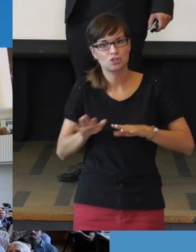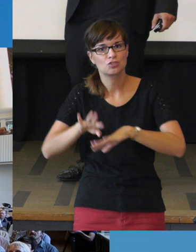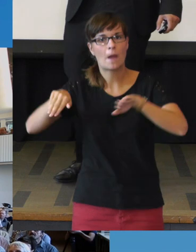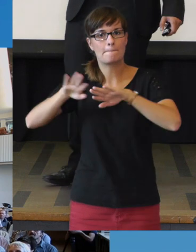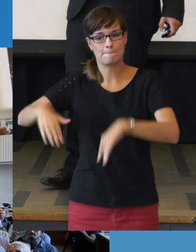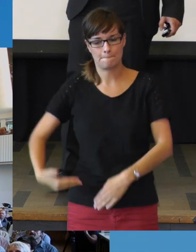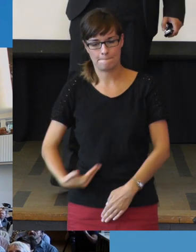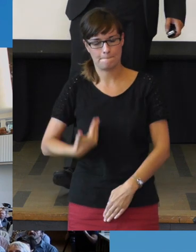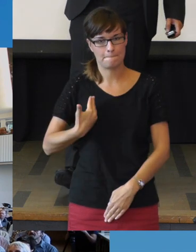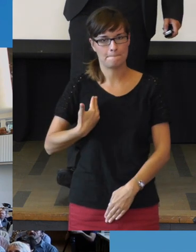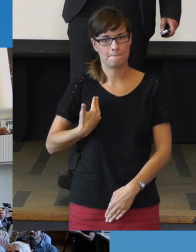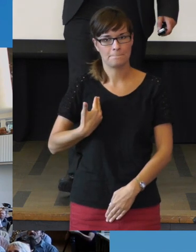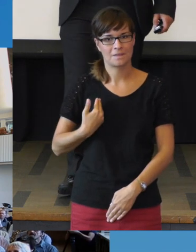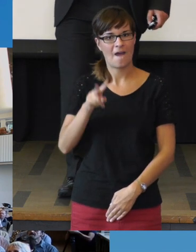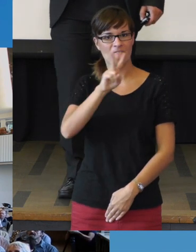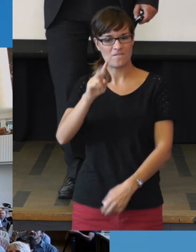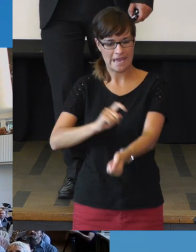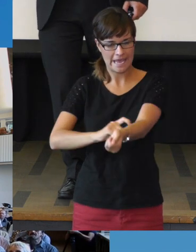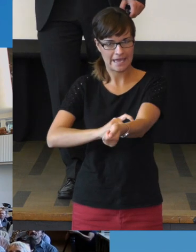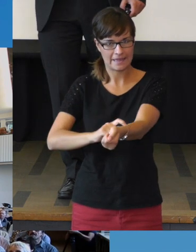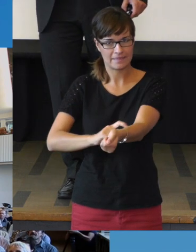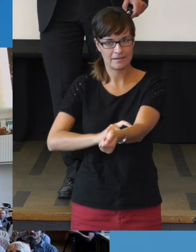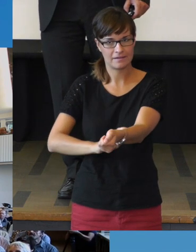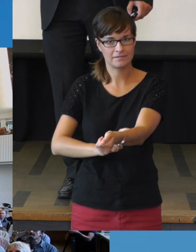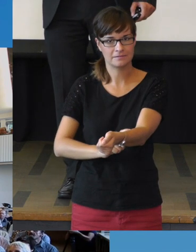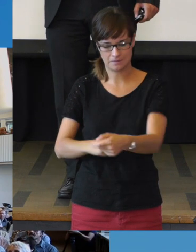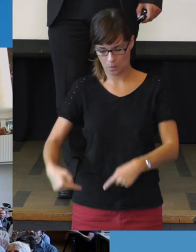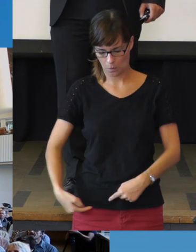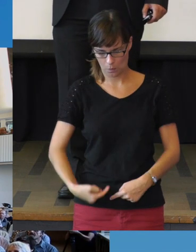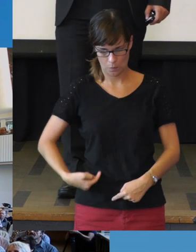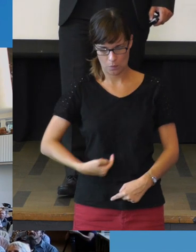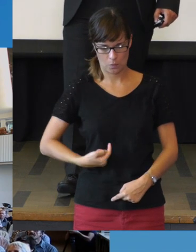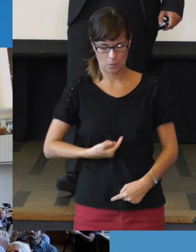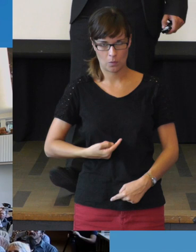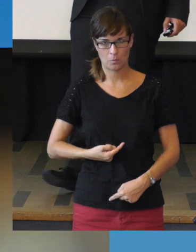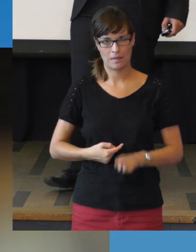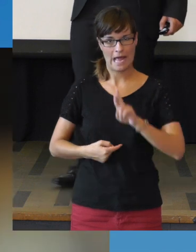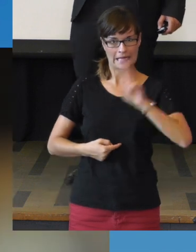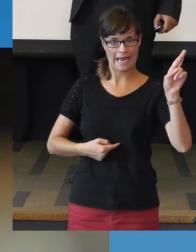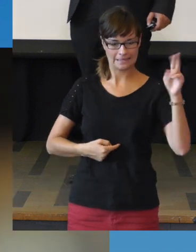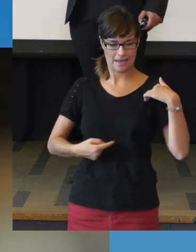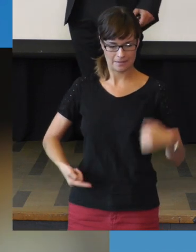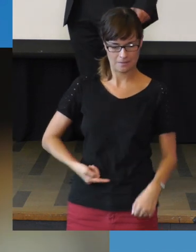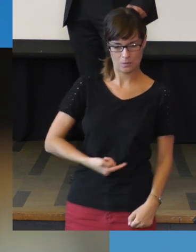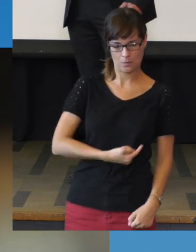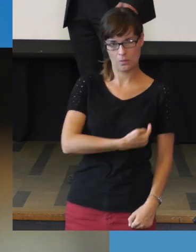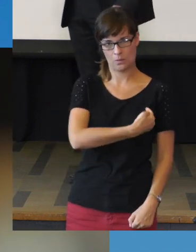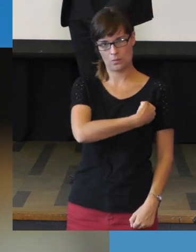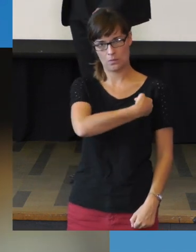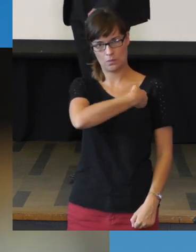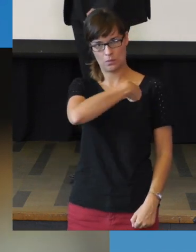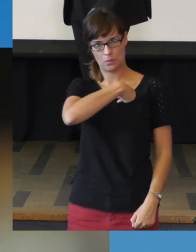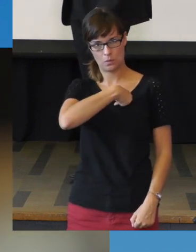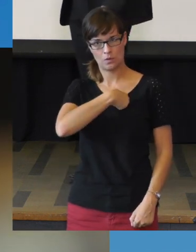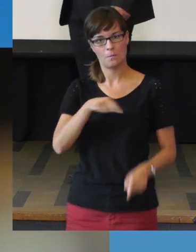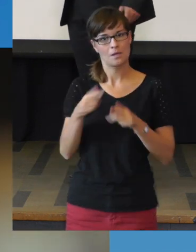wird über eine Vene ein Herzkatheter bis in das rechte Herz und die Lungenstrombahn eingeschwemmt. Der fließt also mit dem Blutstrom